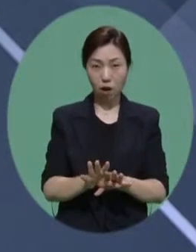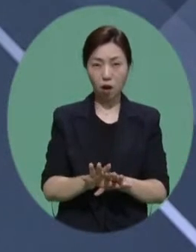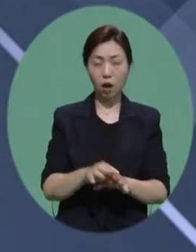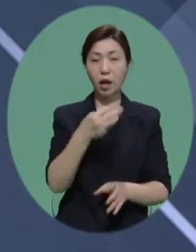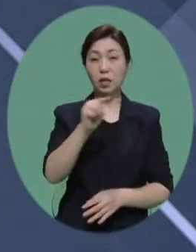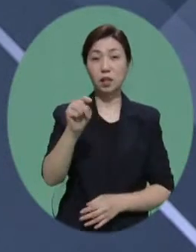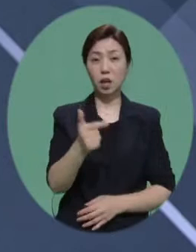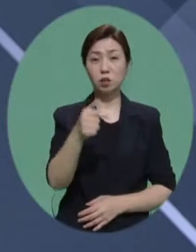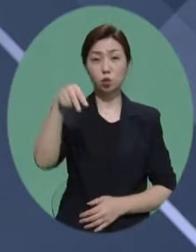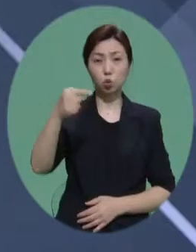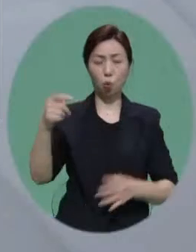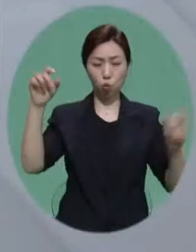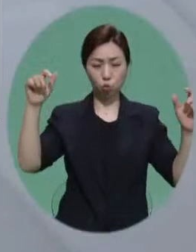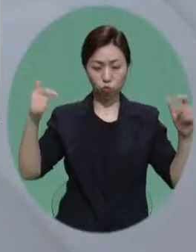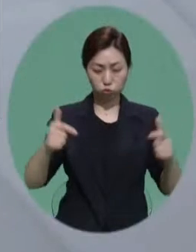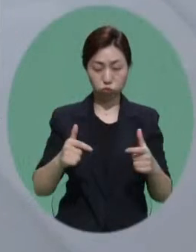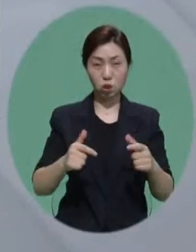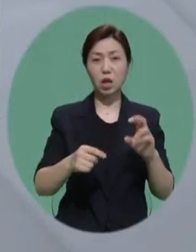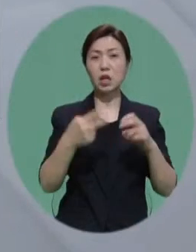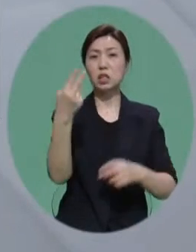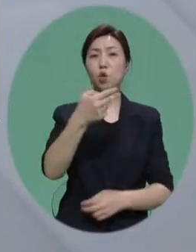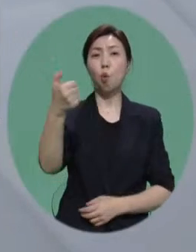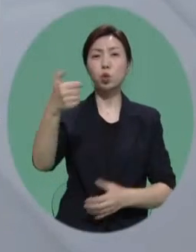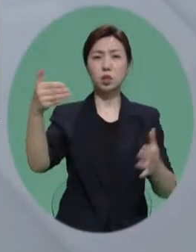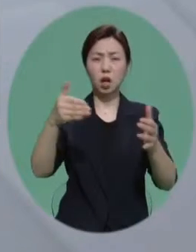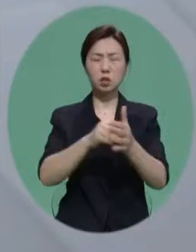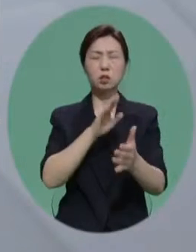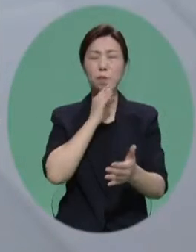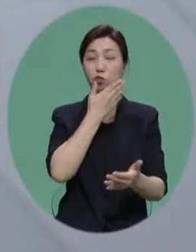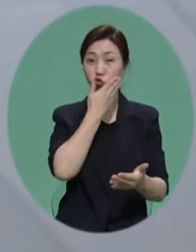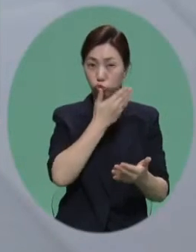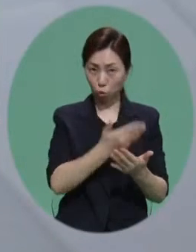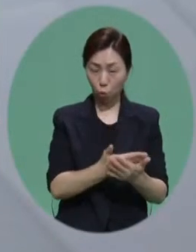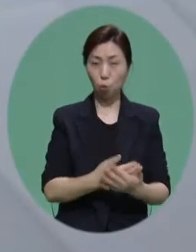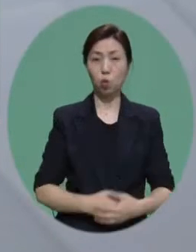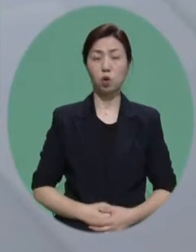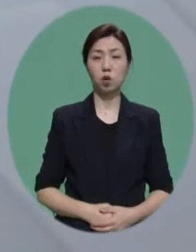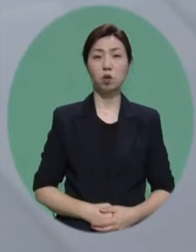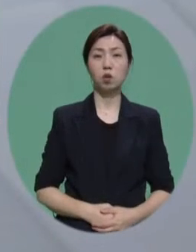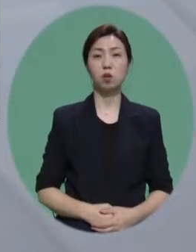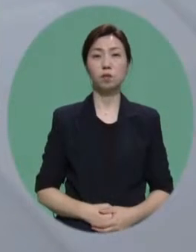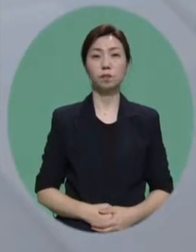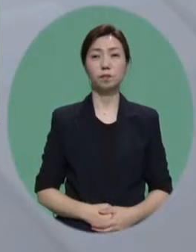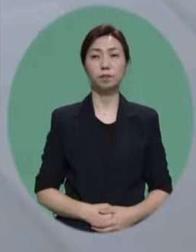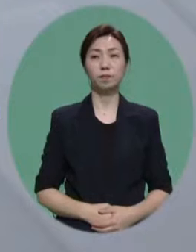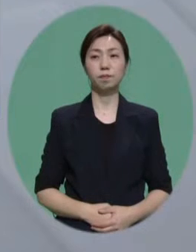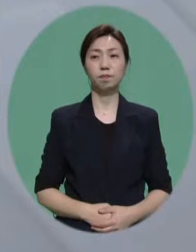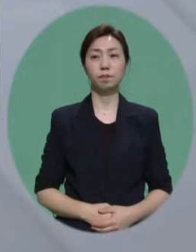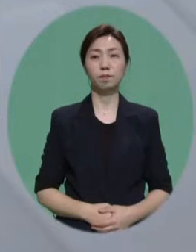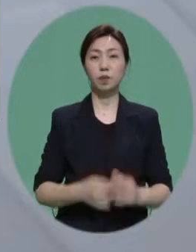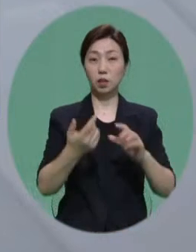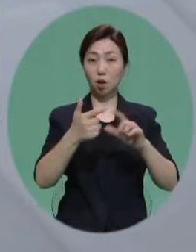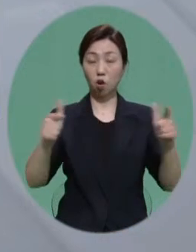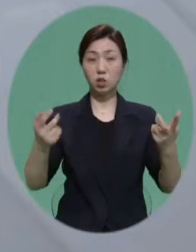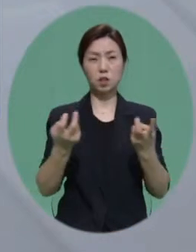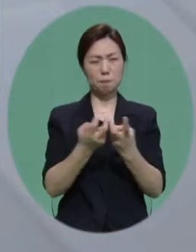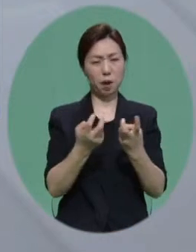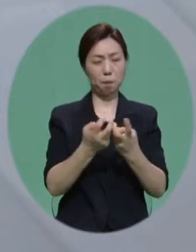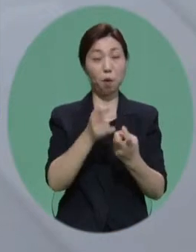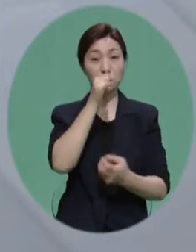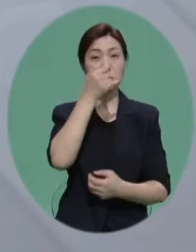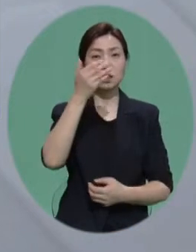동의하신 줘 그렇죠 예 2 이것에 대해서는 사실 어 여러가지 방법들이